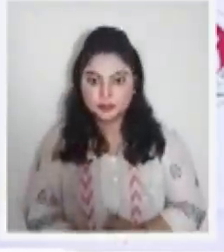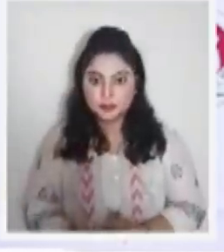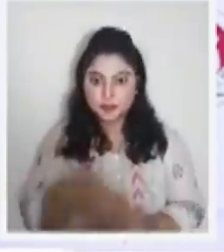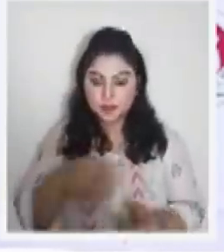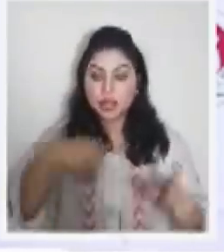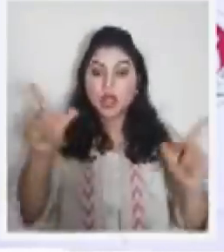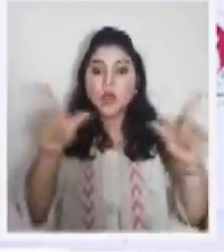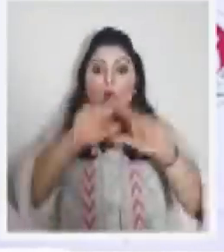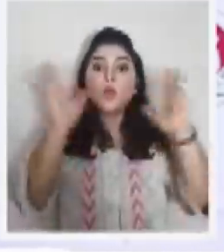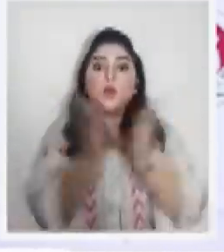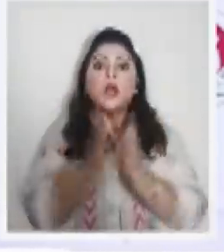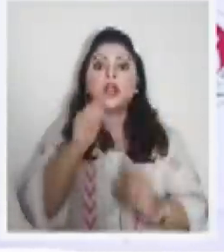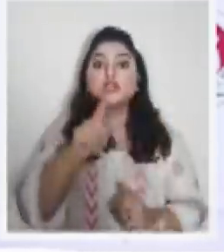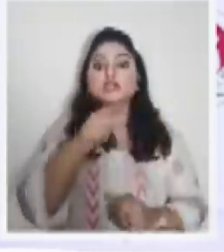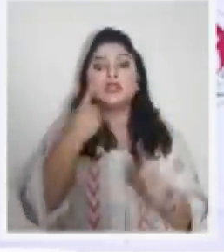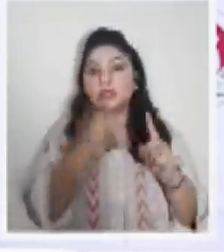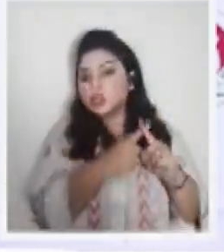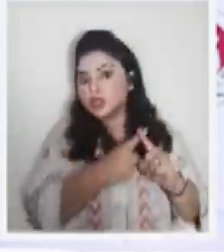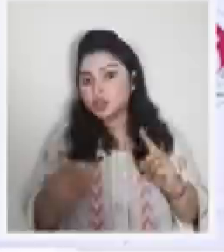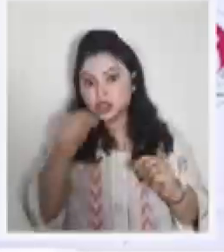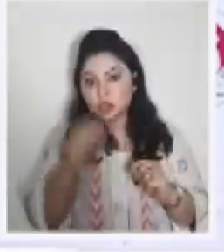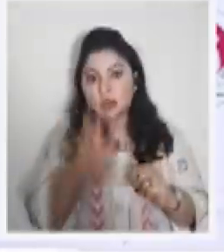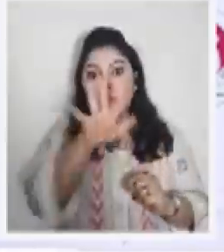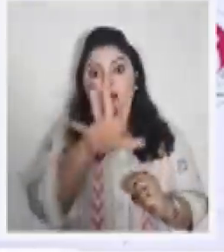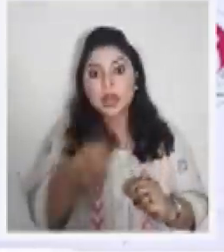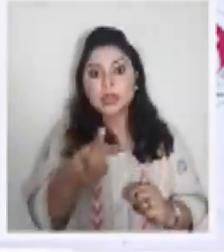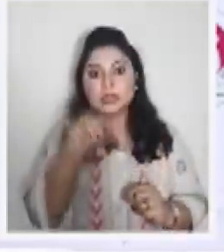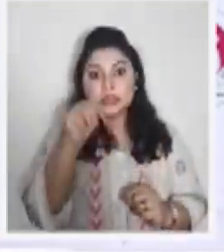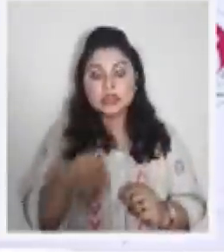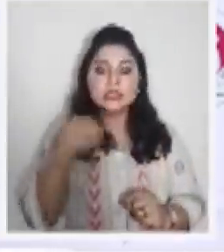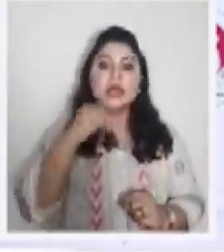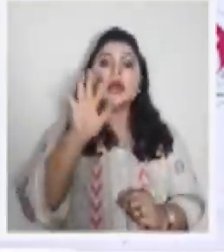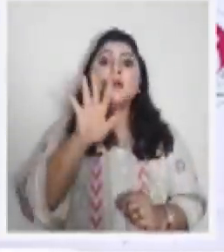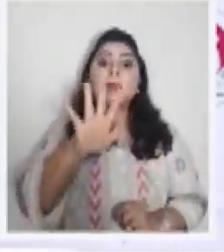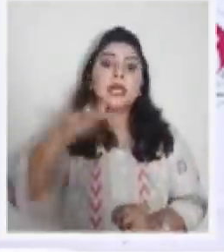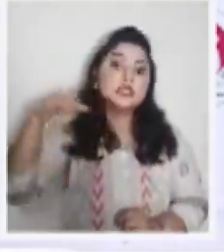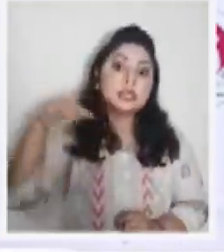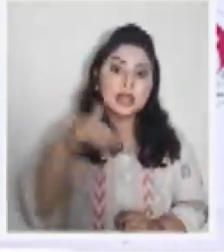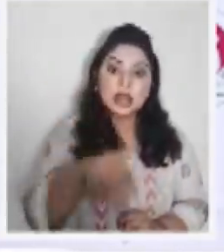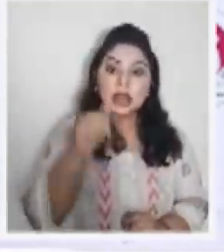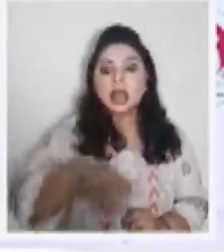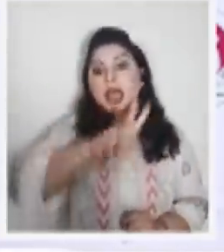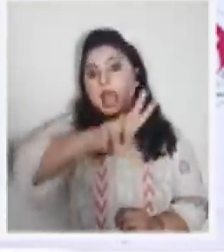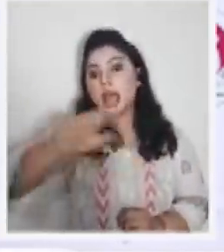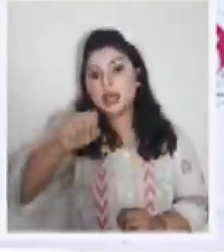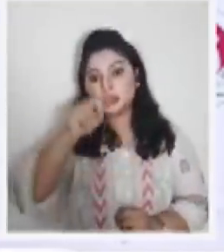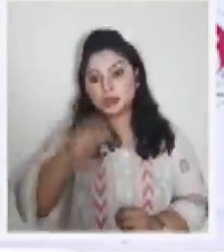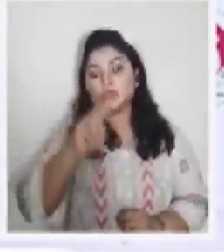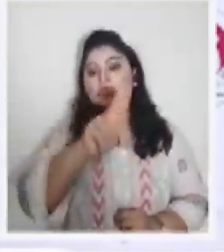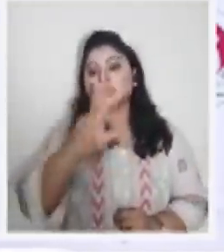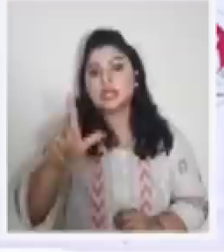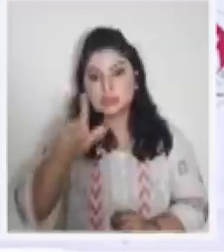1,07,105 জন। দক্ষিণ পূর্ব বিশ্বে 24 ঘন্টায় মৃত্যুবরণ করেছেন 5,032 জন এবং এ পর্যন্ত